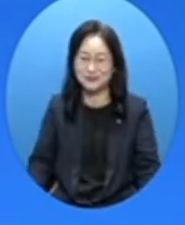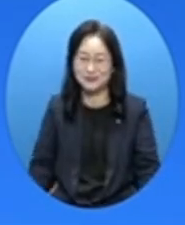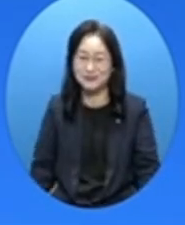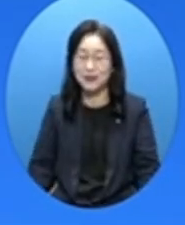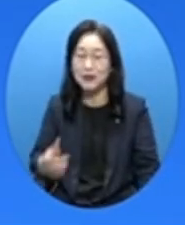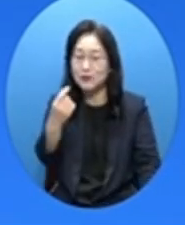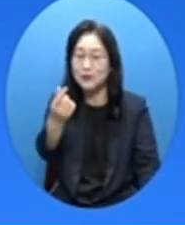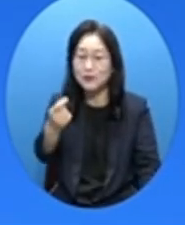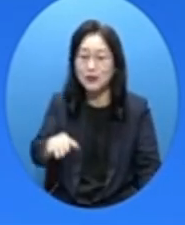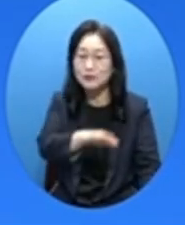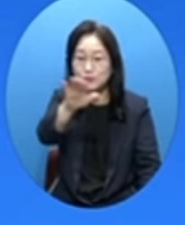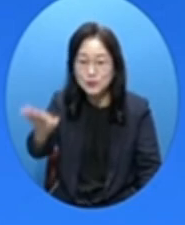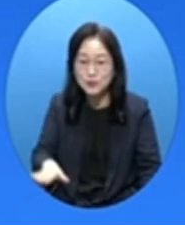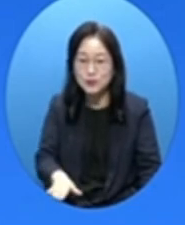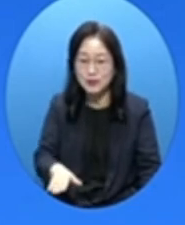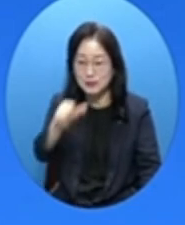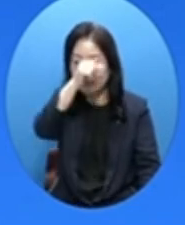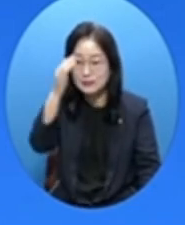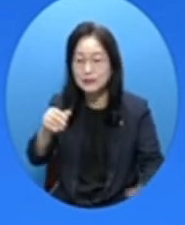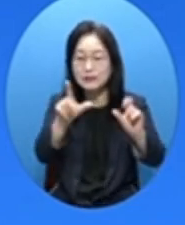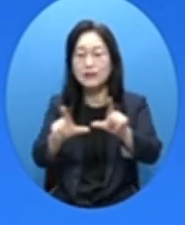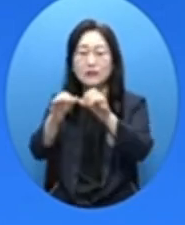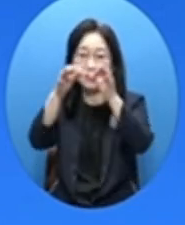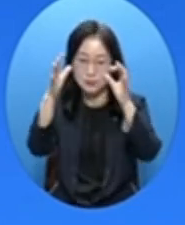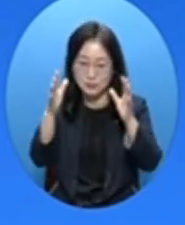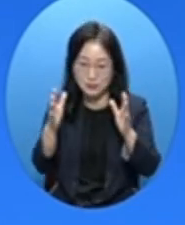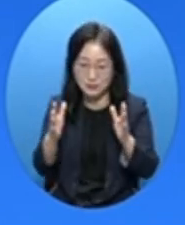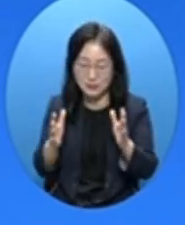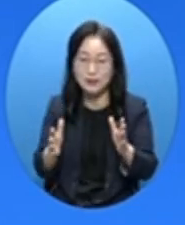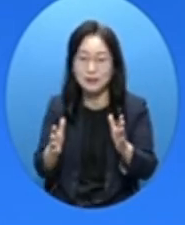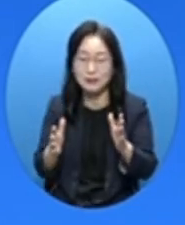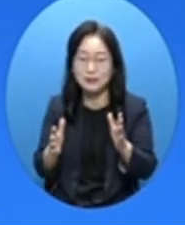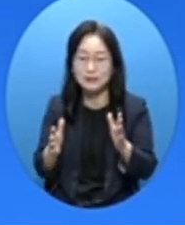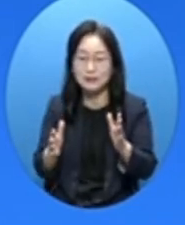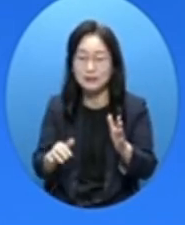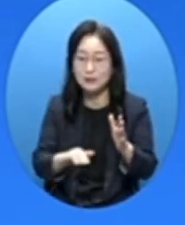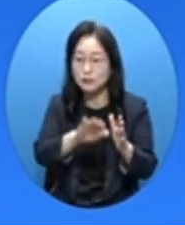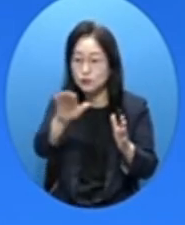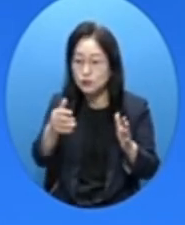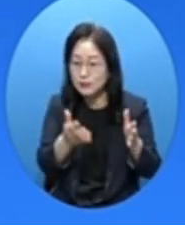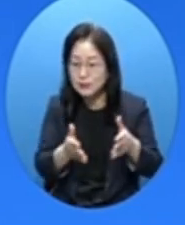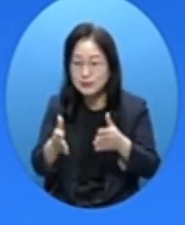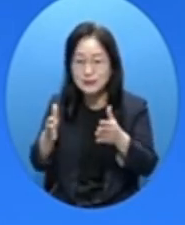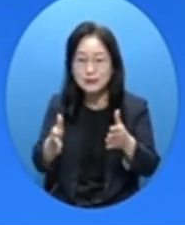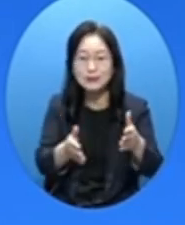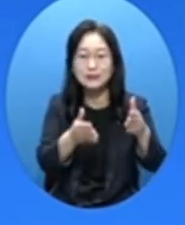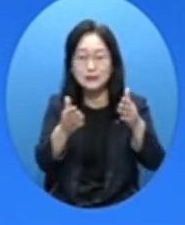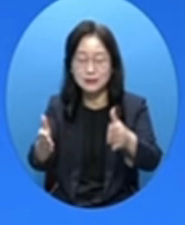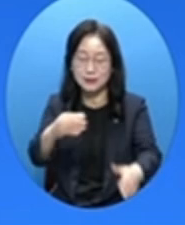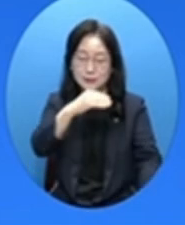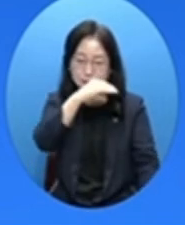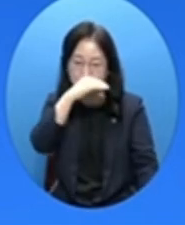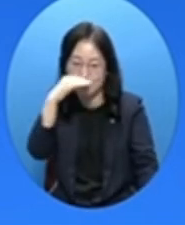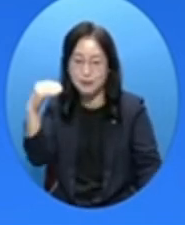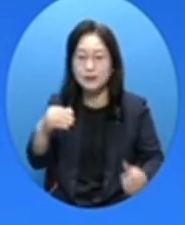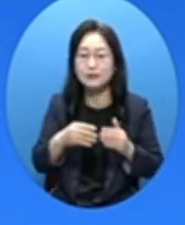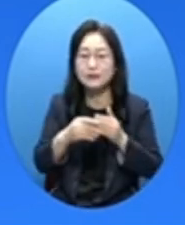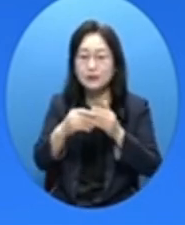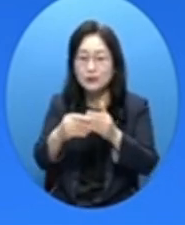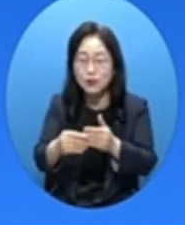마찬가지로 우리가 우리 인생길에서 한 평생 사랑하는 동안 우리의 길을 바른 길로 인도해